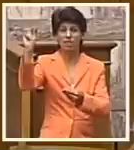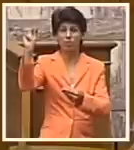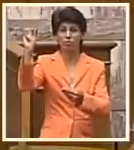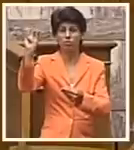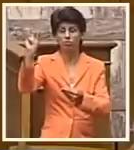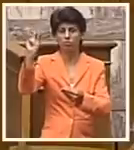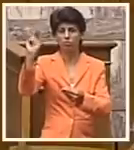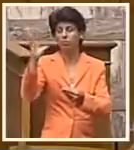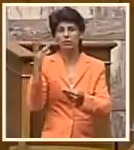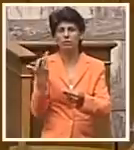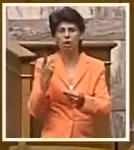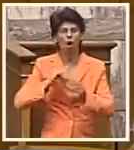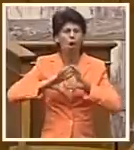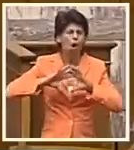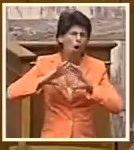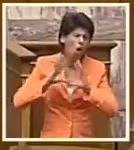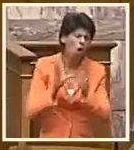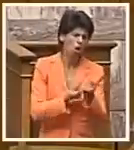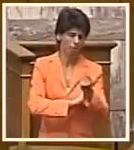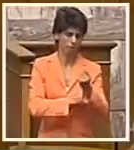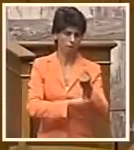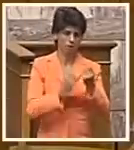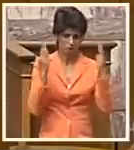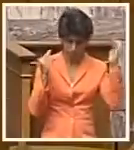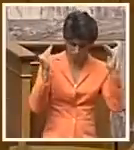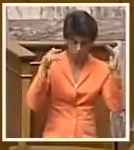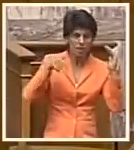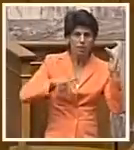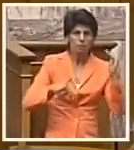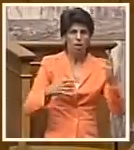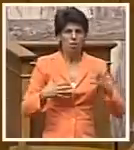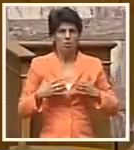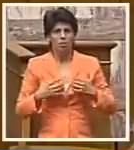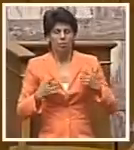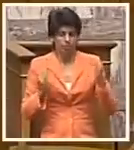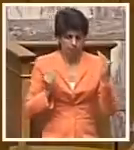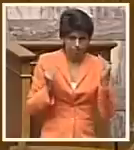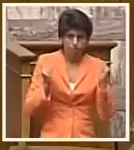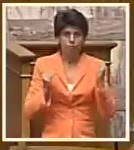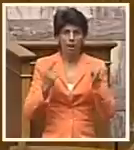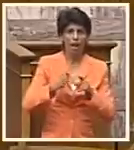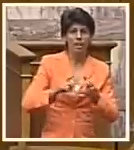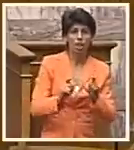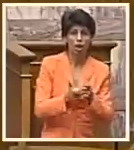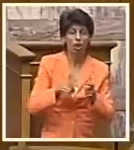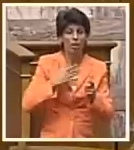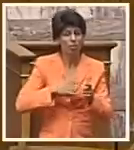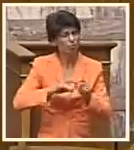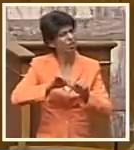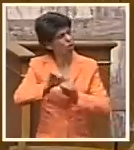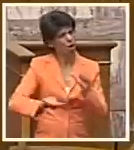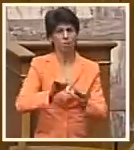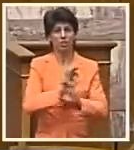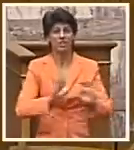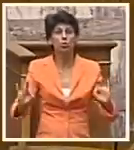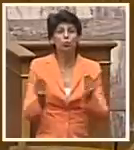μας τις δυνάμεις, ώστε να σπάσουμε την ανασφάλεια που σήμερα ζει η ελληνική οικογένεια. Με ασφαλή, με σίγουρο τρόπο να